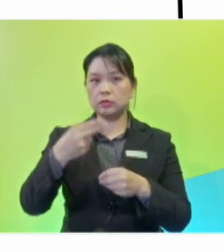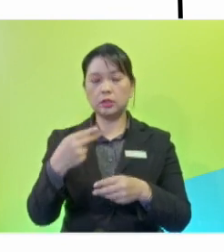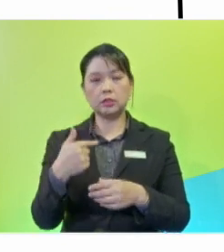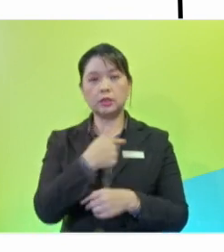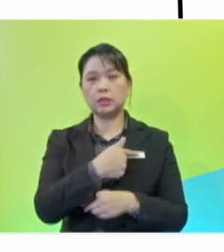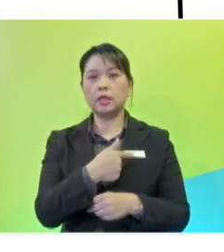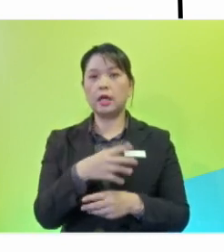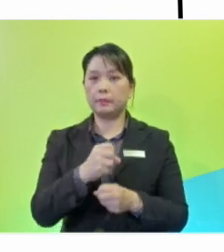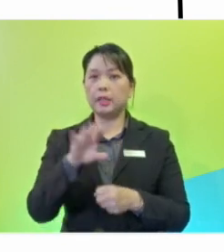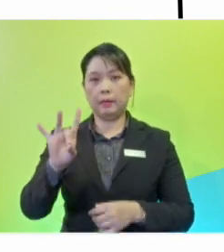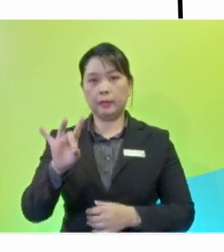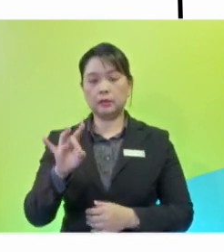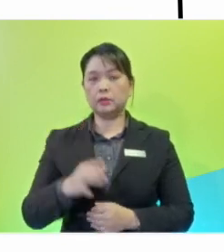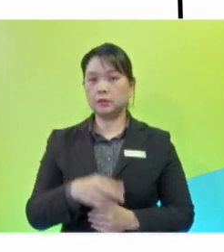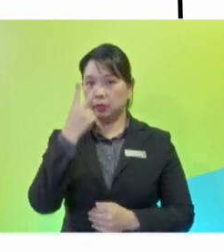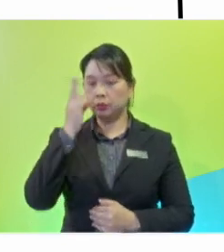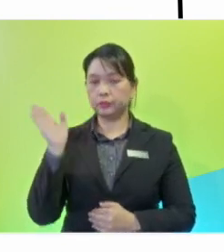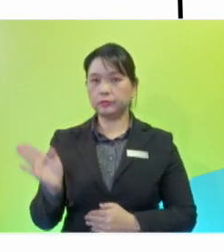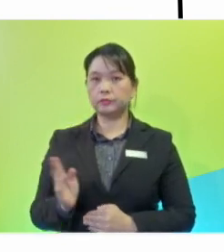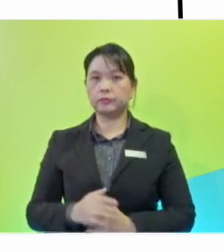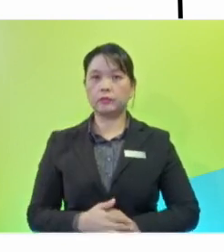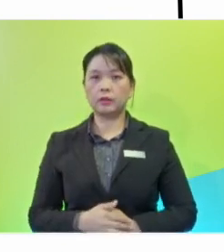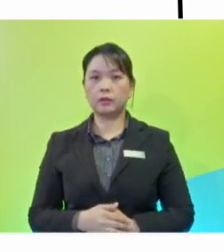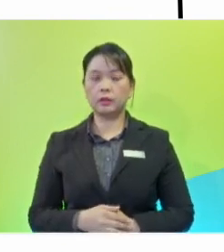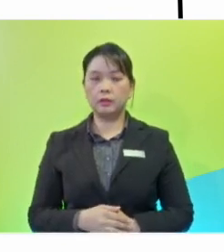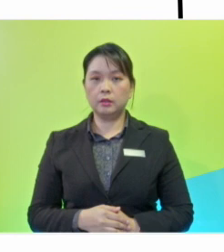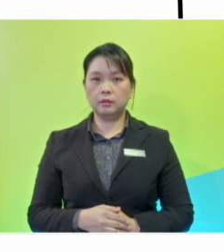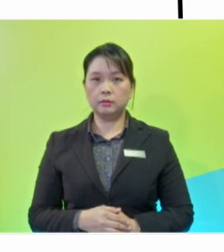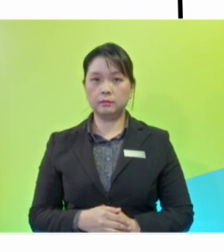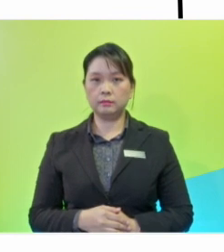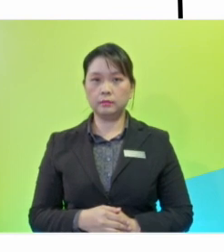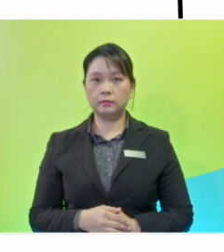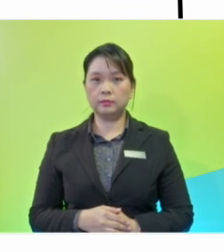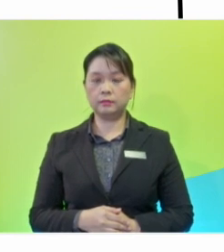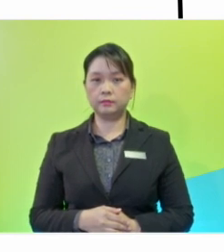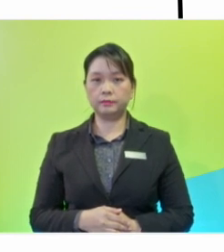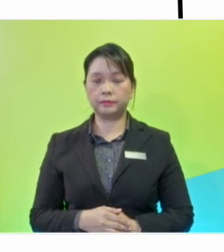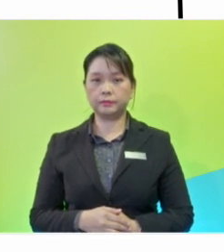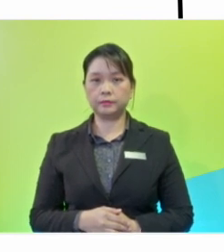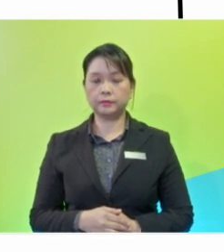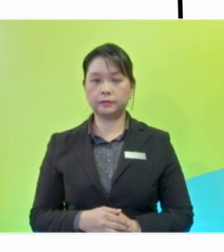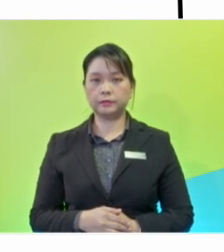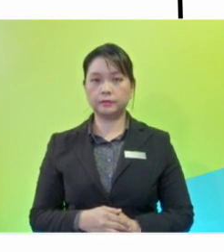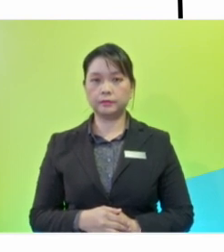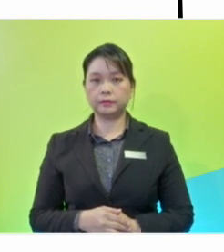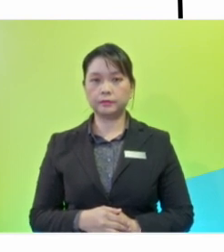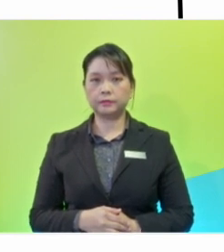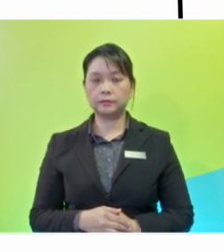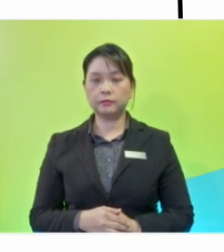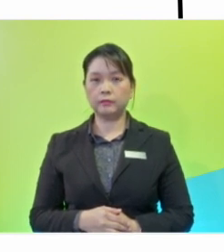kita ada 24 12 dan 6 Oke kita gantikan nilai x dengan nilai 8 yang kita dapat tadi